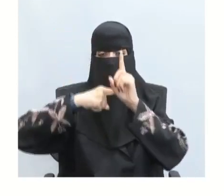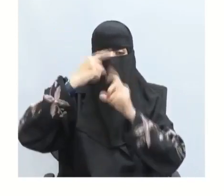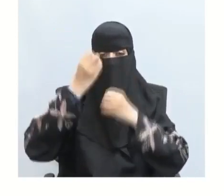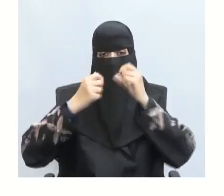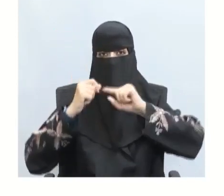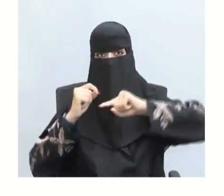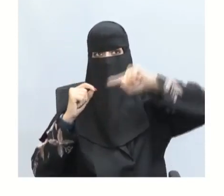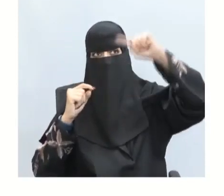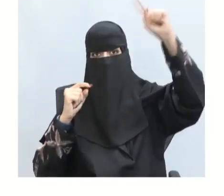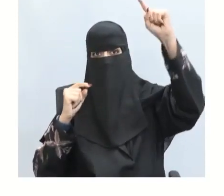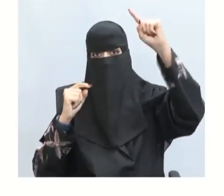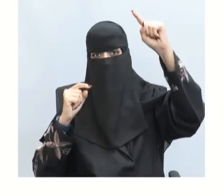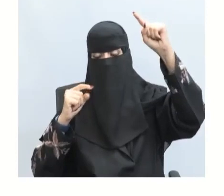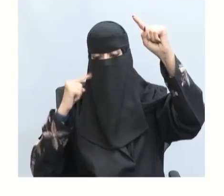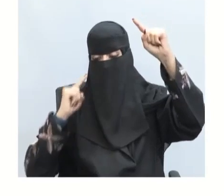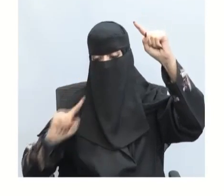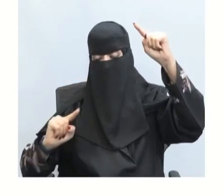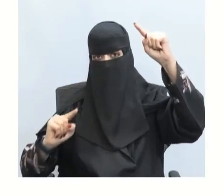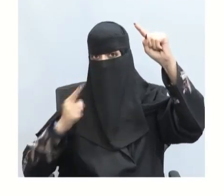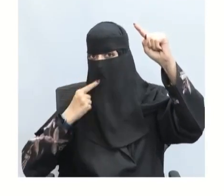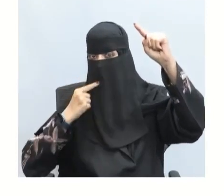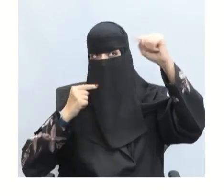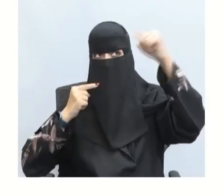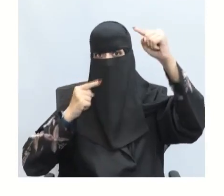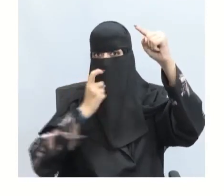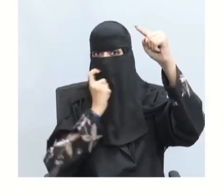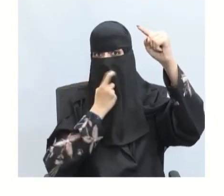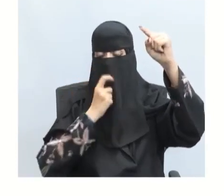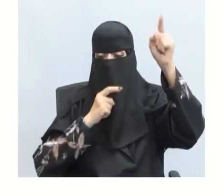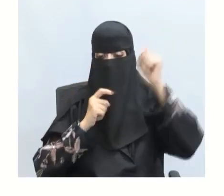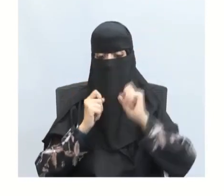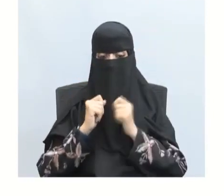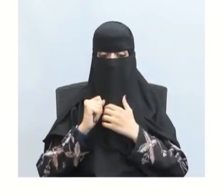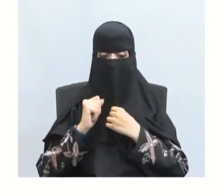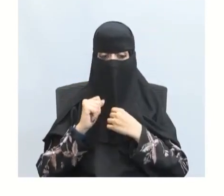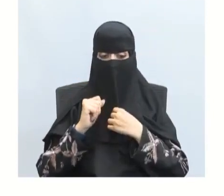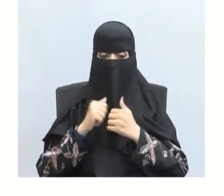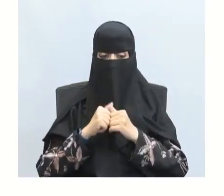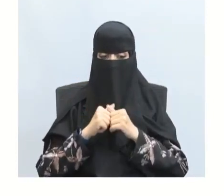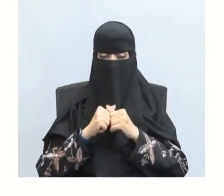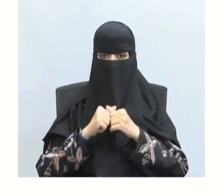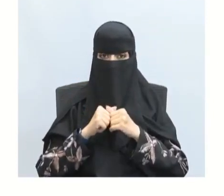اعلى يسار الشريط وتحديدا في هذه